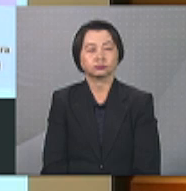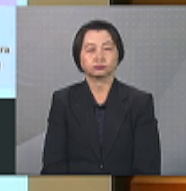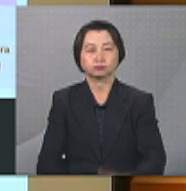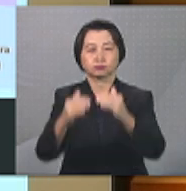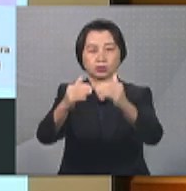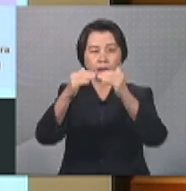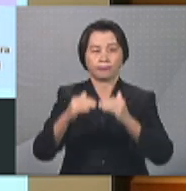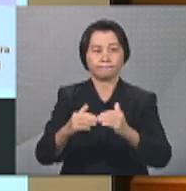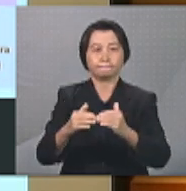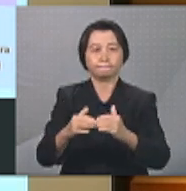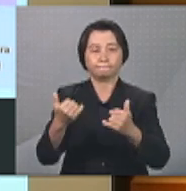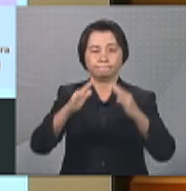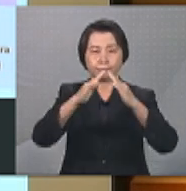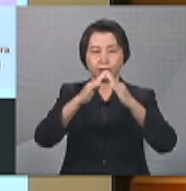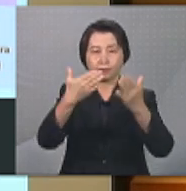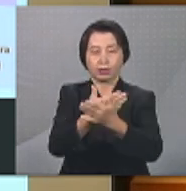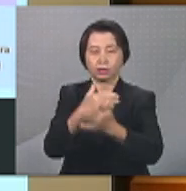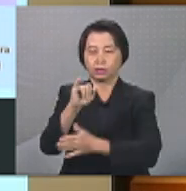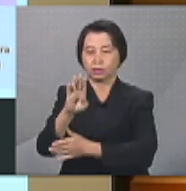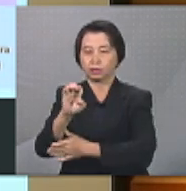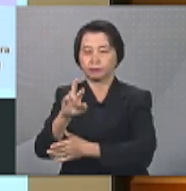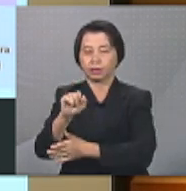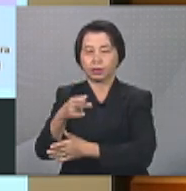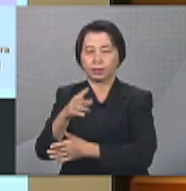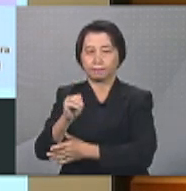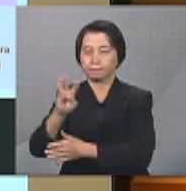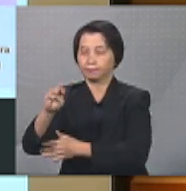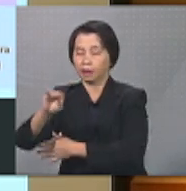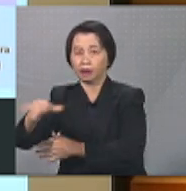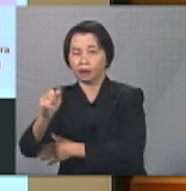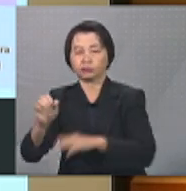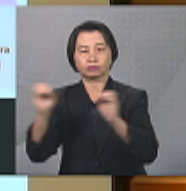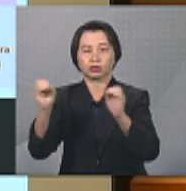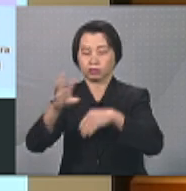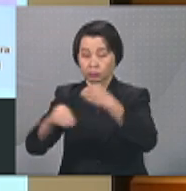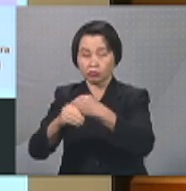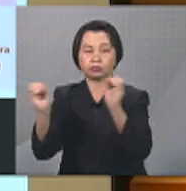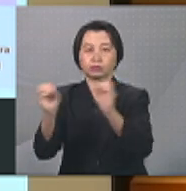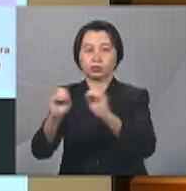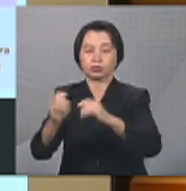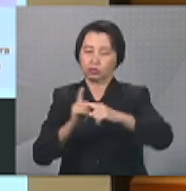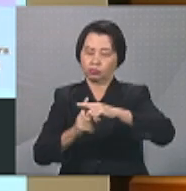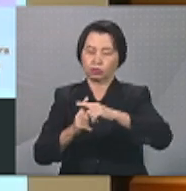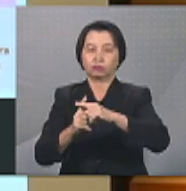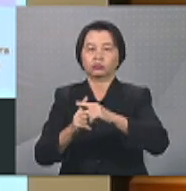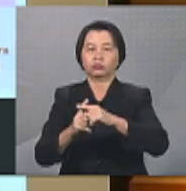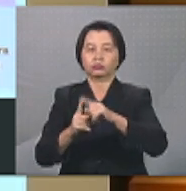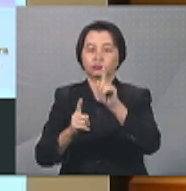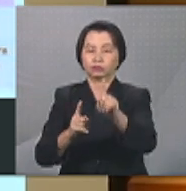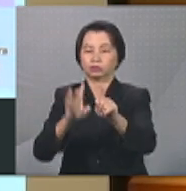Seterusnya, Bandar Baru Ibrahim Majid, iaitu tiada pertambahan kes, kekal jumlah kes positif ialah